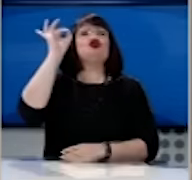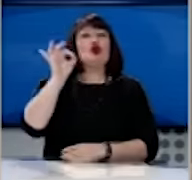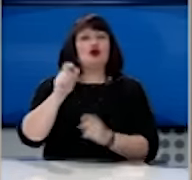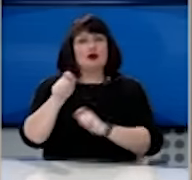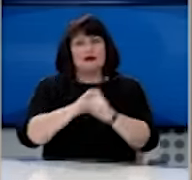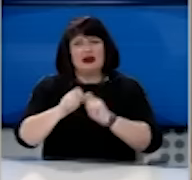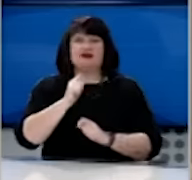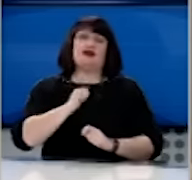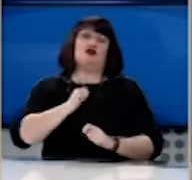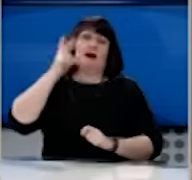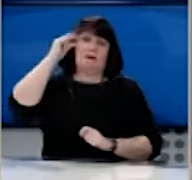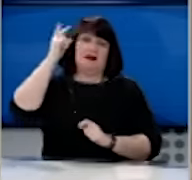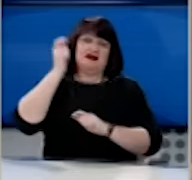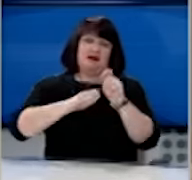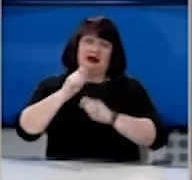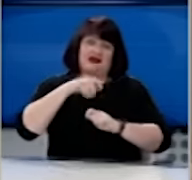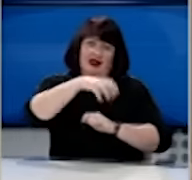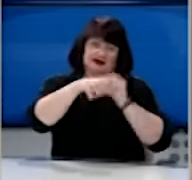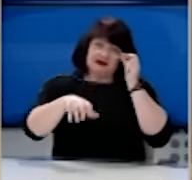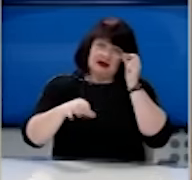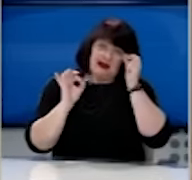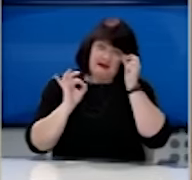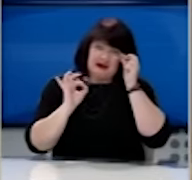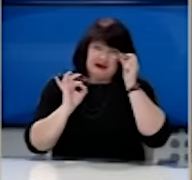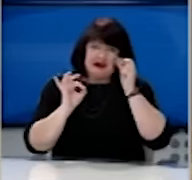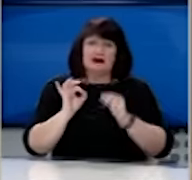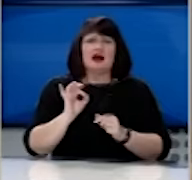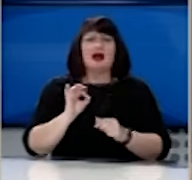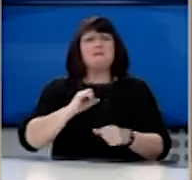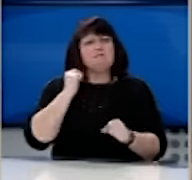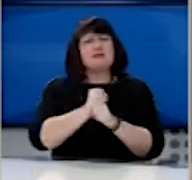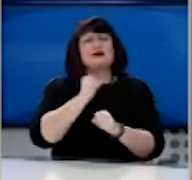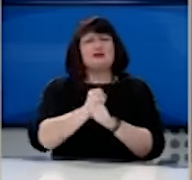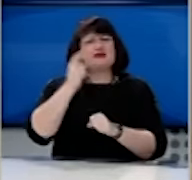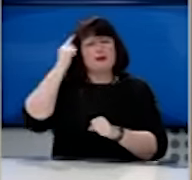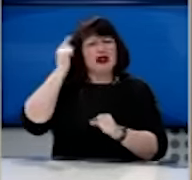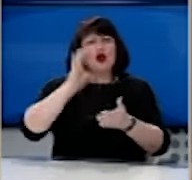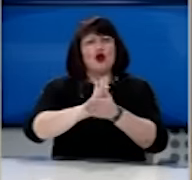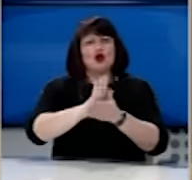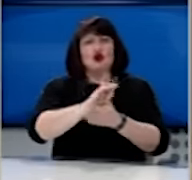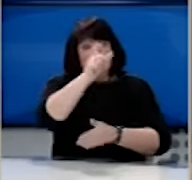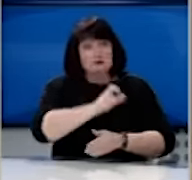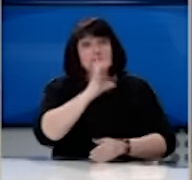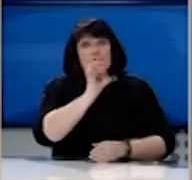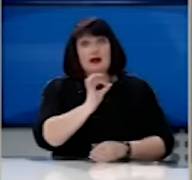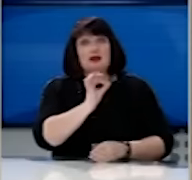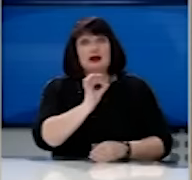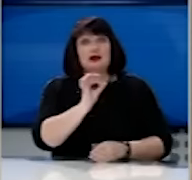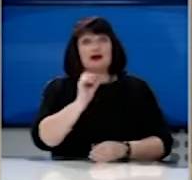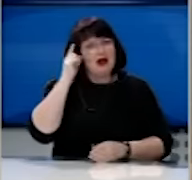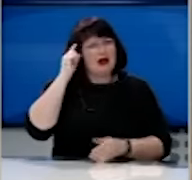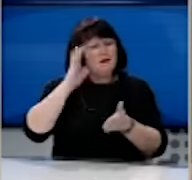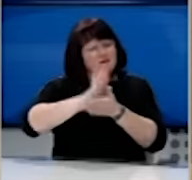ίδρυση ιδιωτικών πανεπιστημίων και έχετε τέτοια αιμονή, ναι, εσείς έχετε πραγματικά μεγάλες